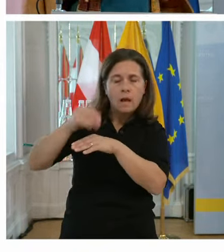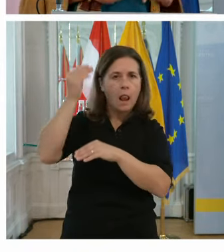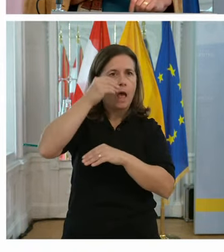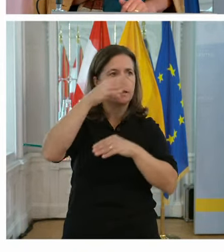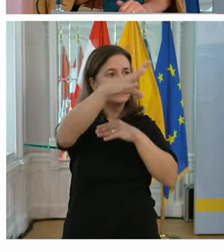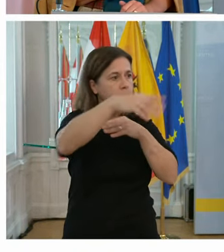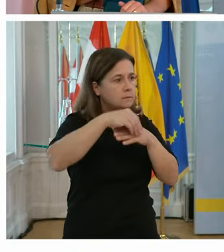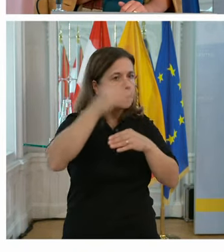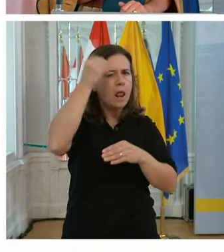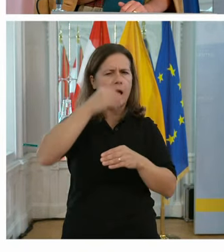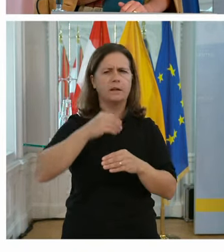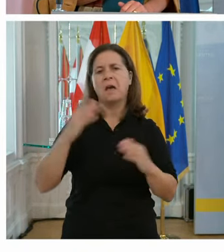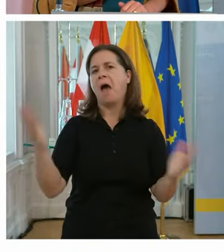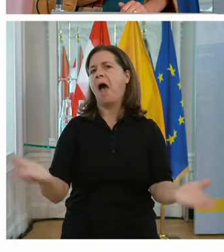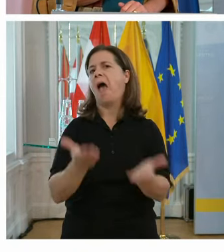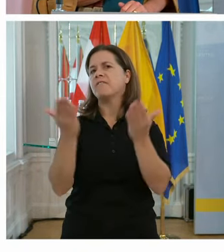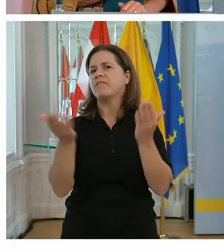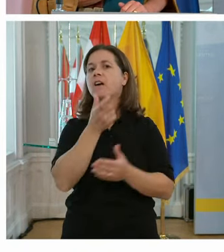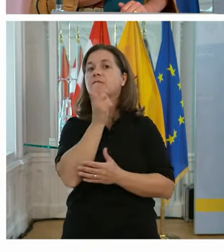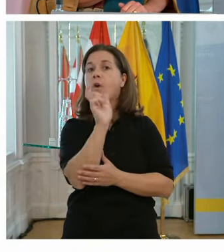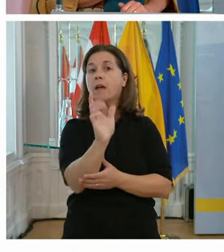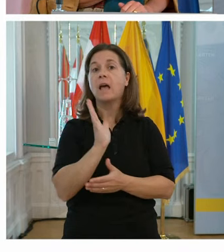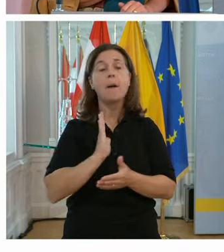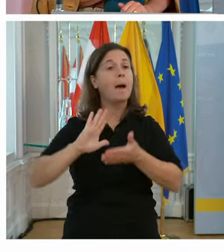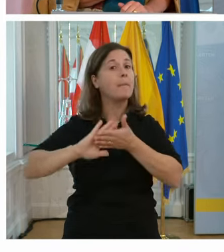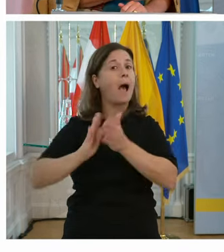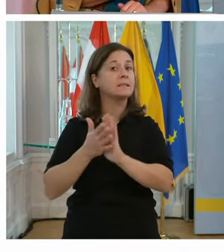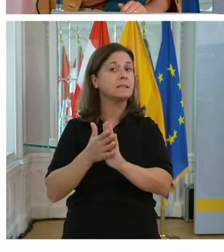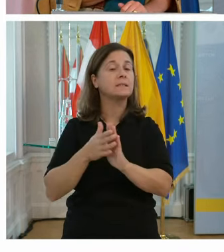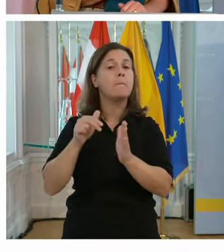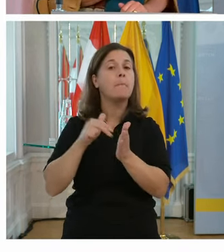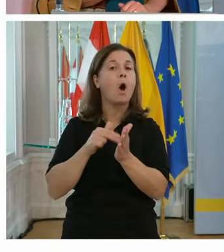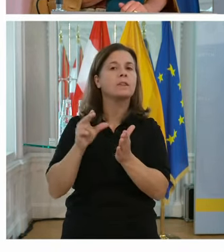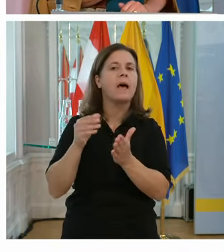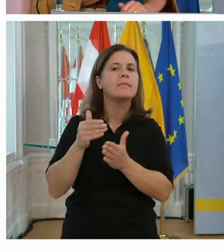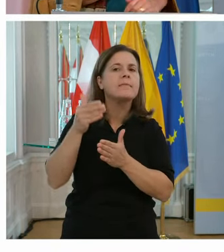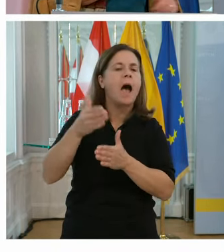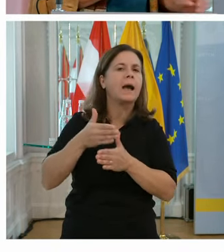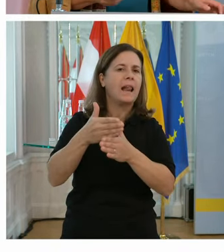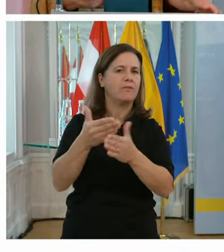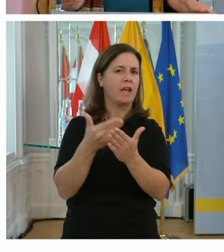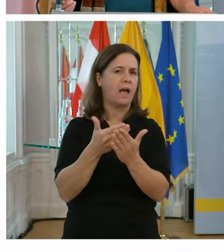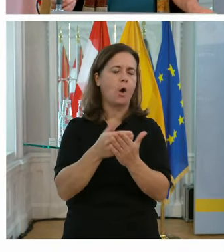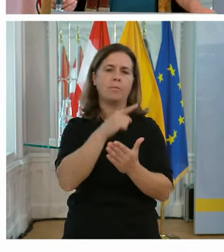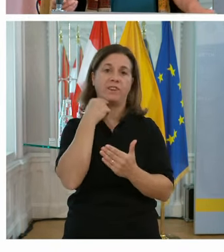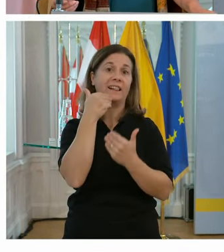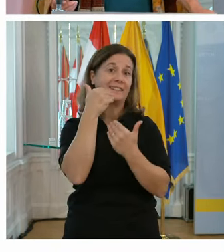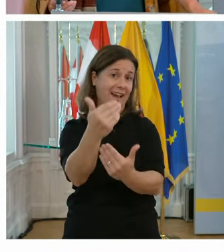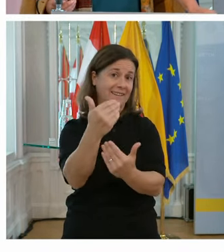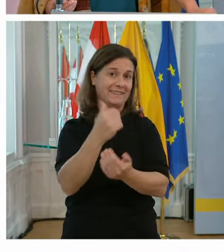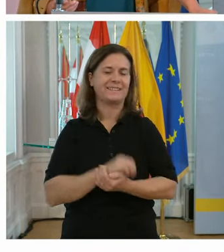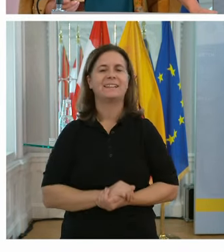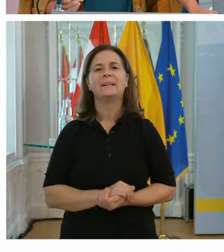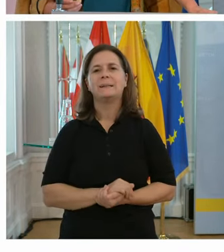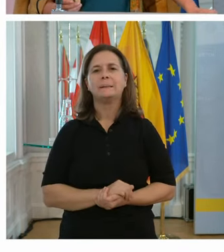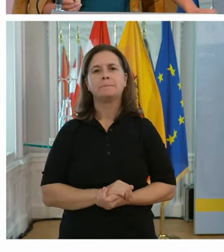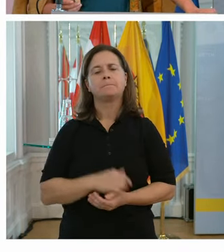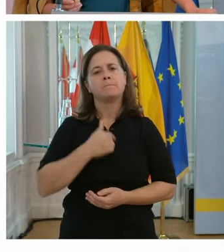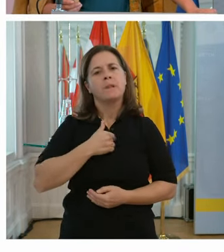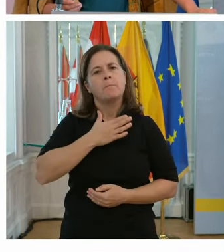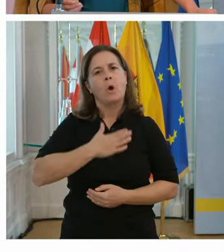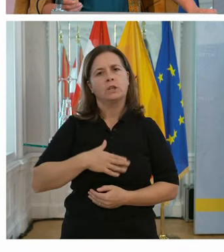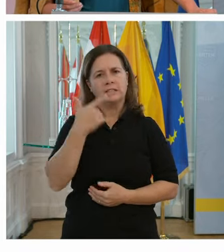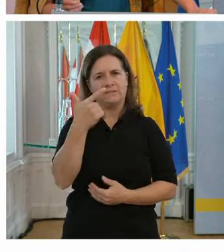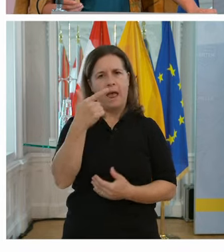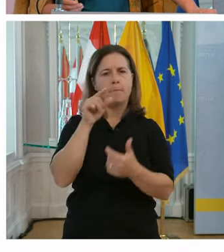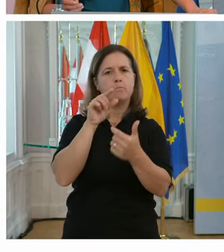sagt man immer so leicht. In der Praxis braucht es immer ein bisschen Nachhilfe, daher vielen Dank. So, ich möchte auf zwei Punkte